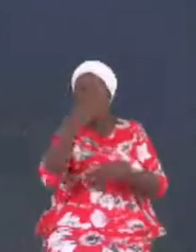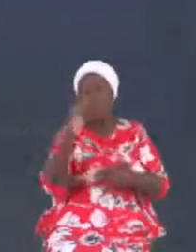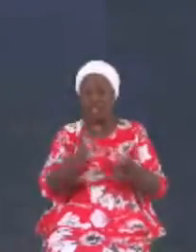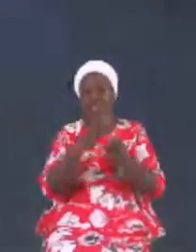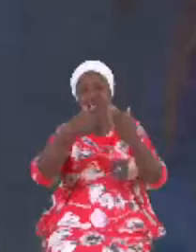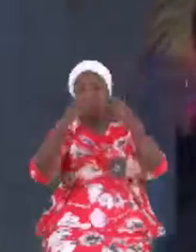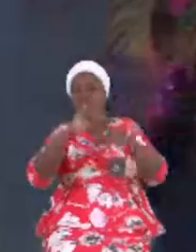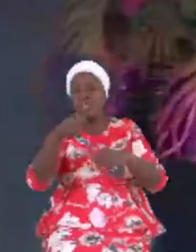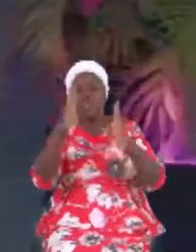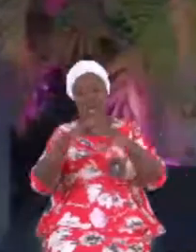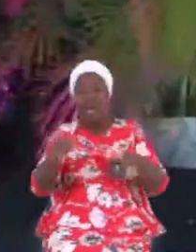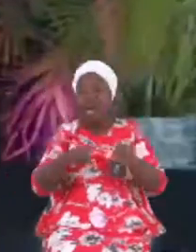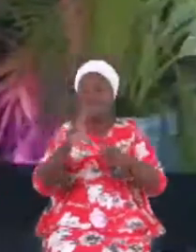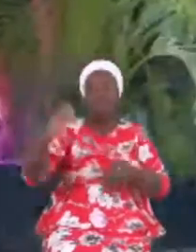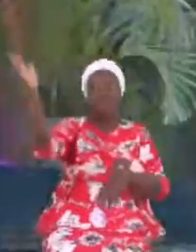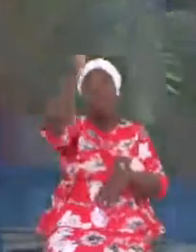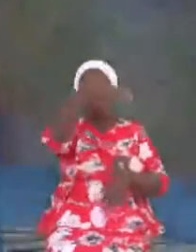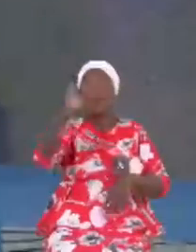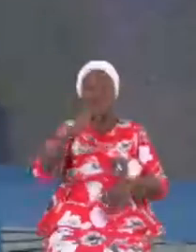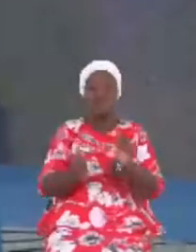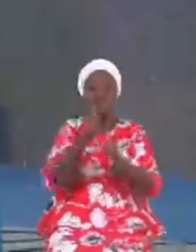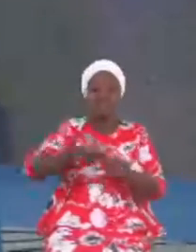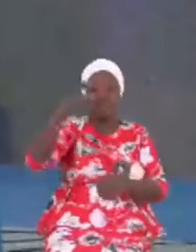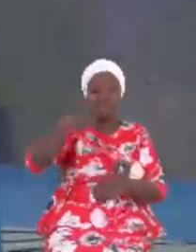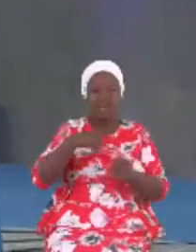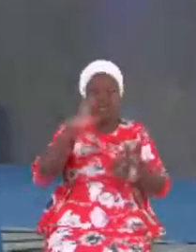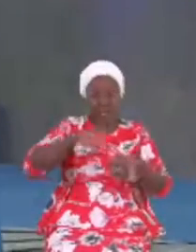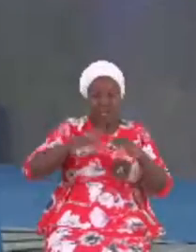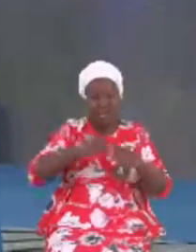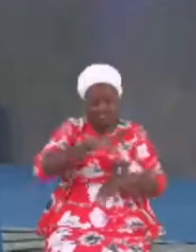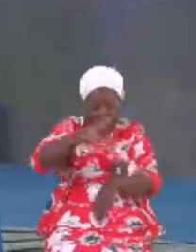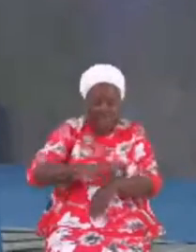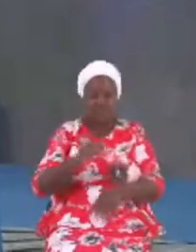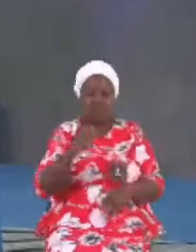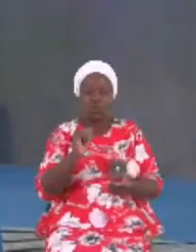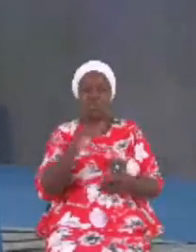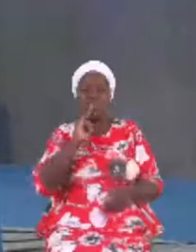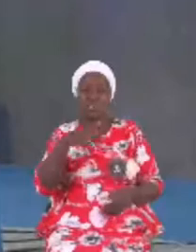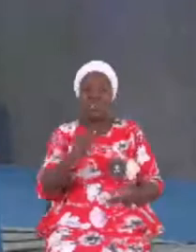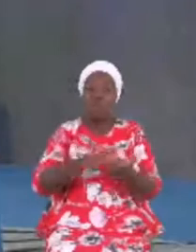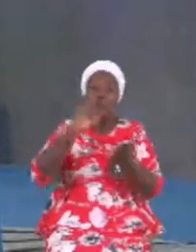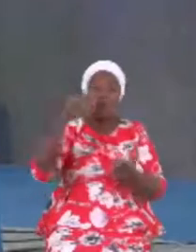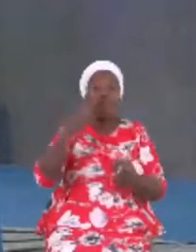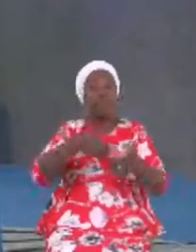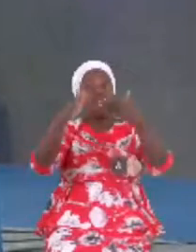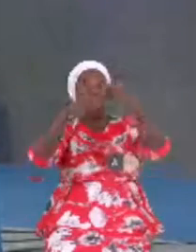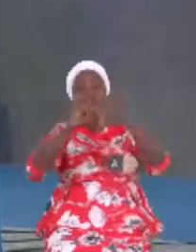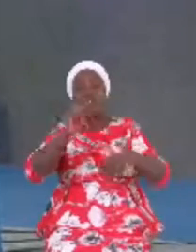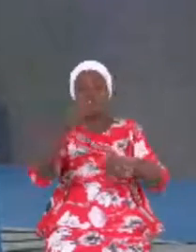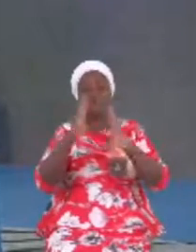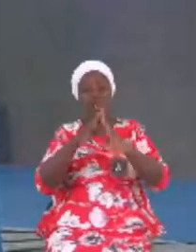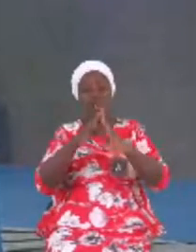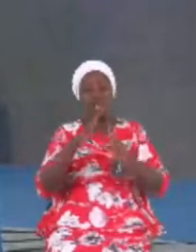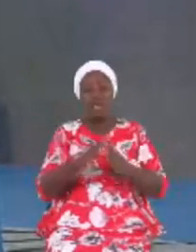Comme les cieux sont plus éloignés que la terre, ainsi est la gloire de la